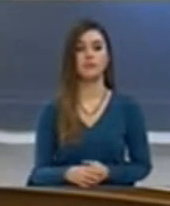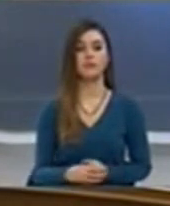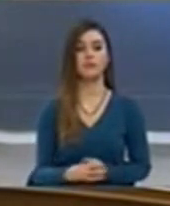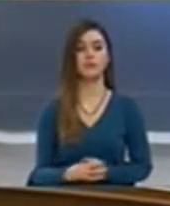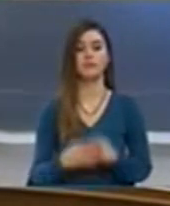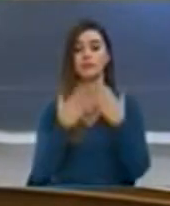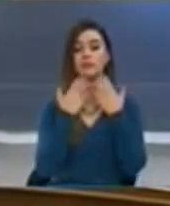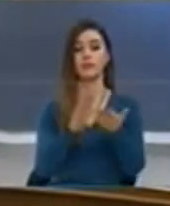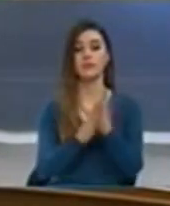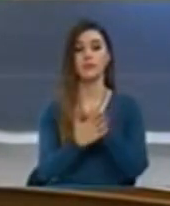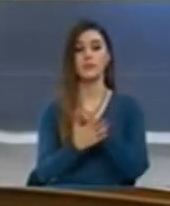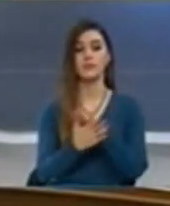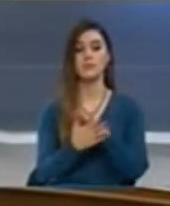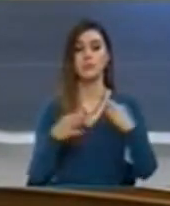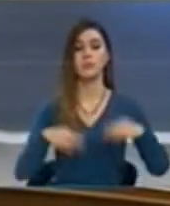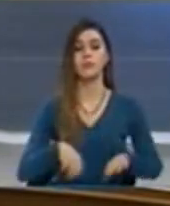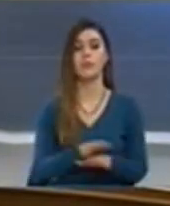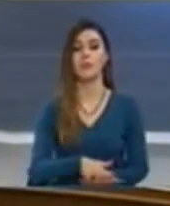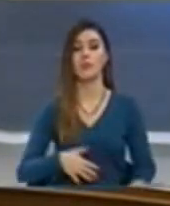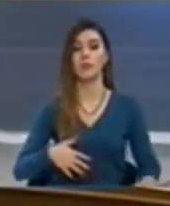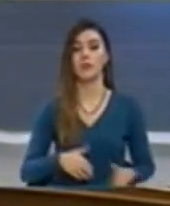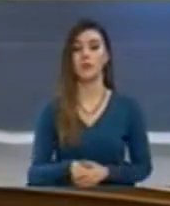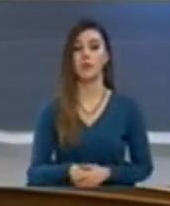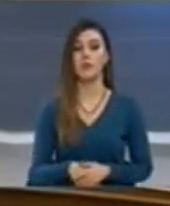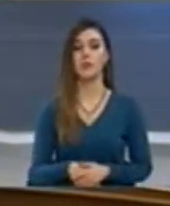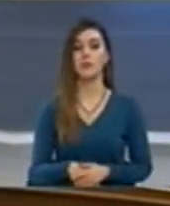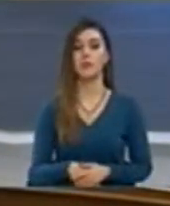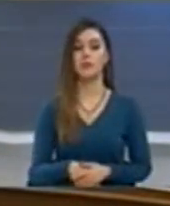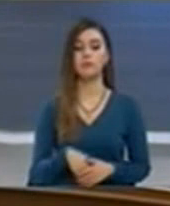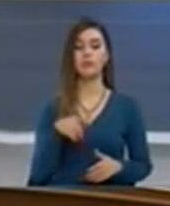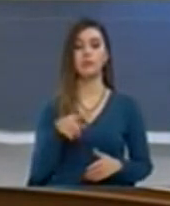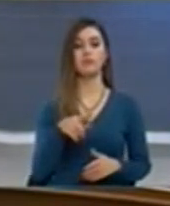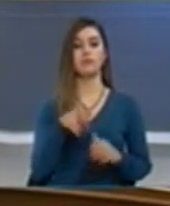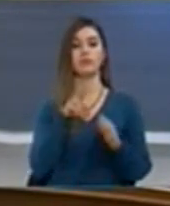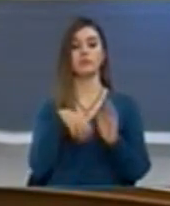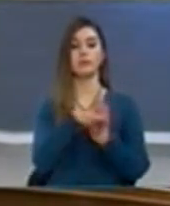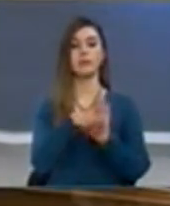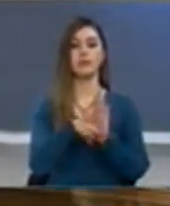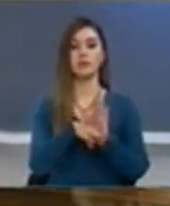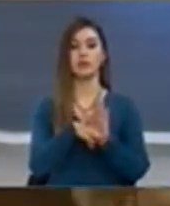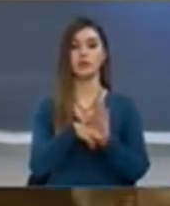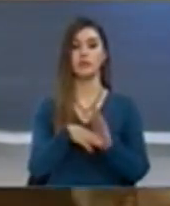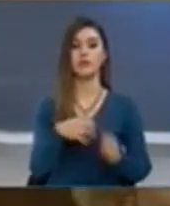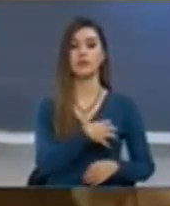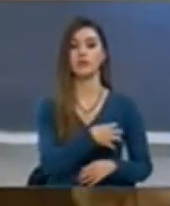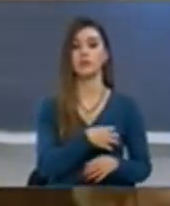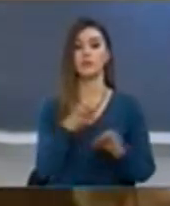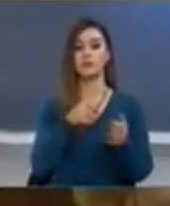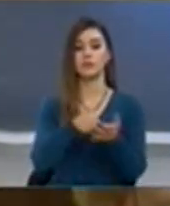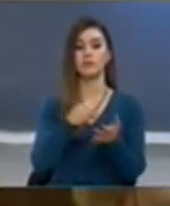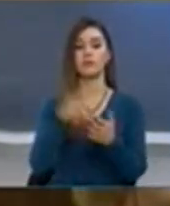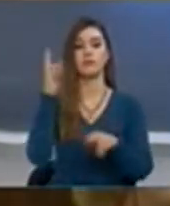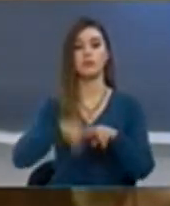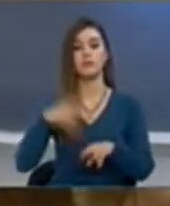Faleminderit nën kryetari i Kuvendit. Ligji për skemat pensionale të financuar nga shteti është aprovuar në maj të vitit të